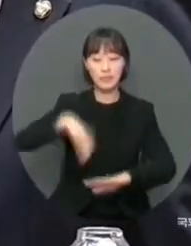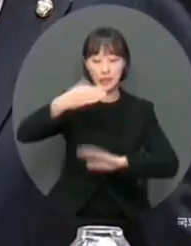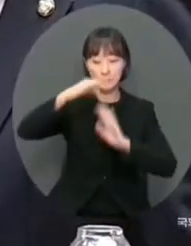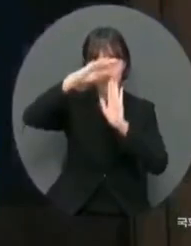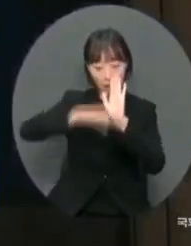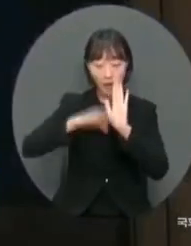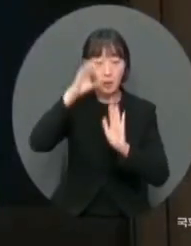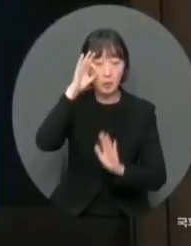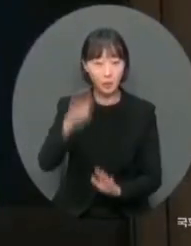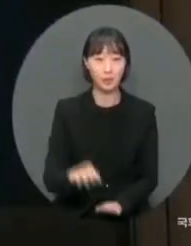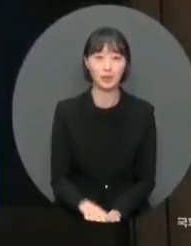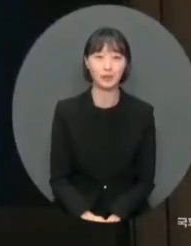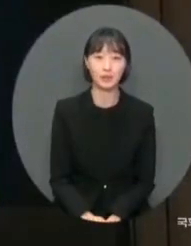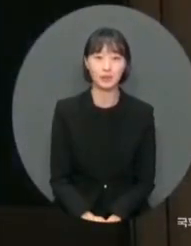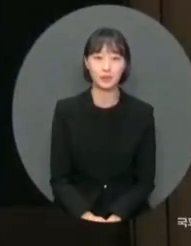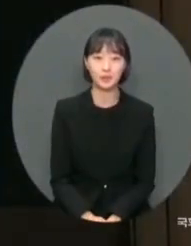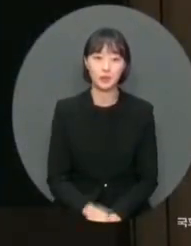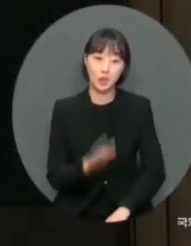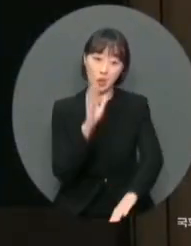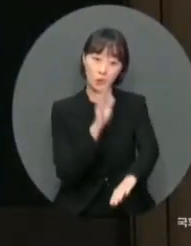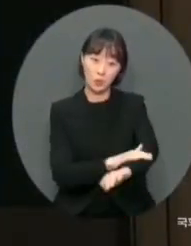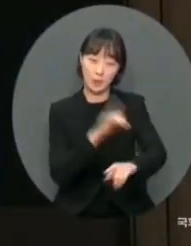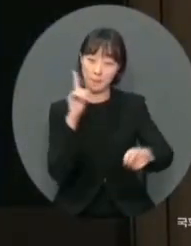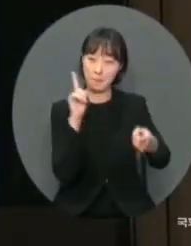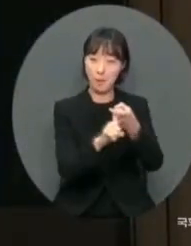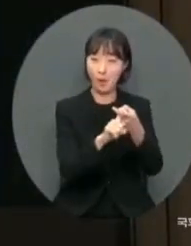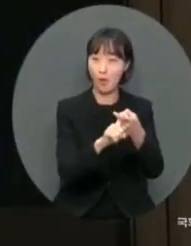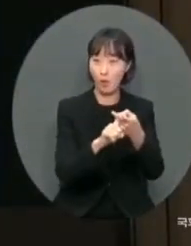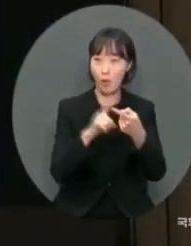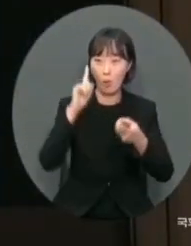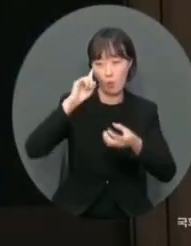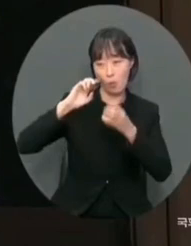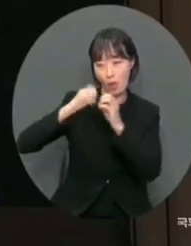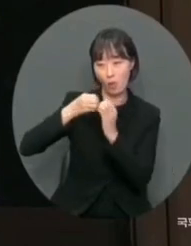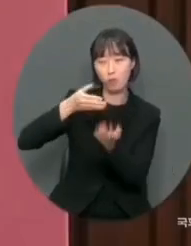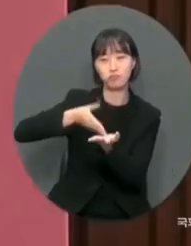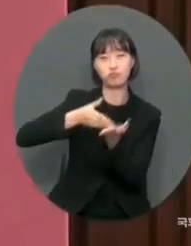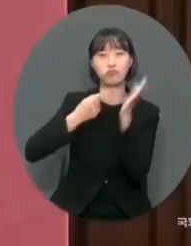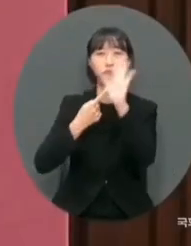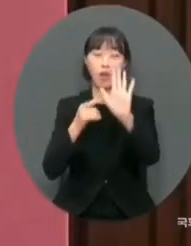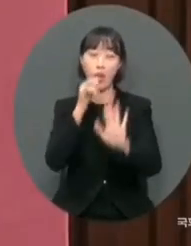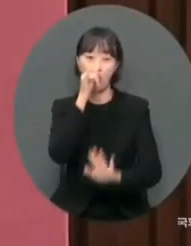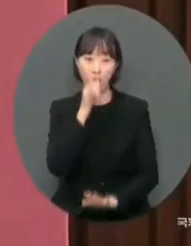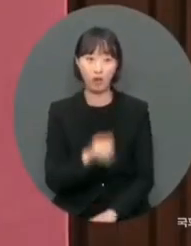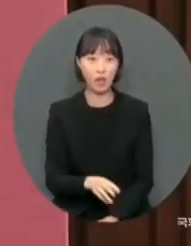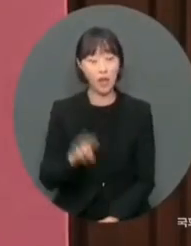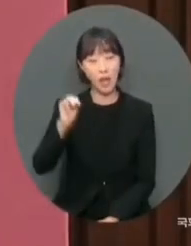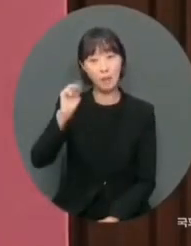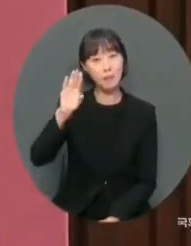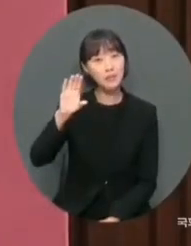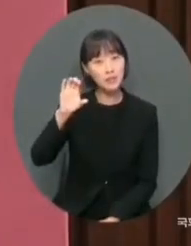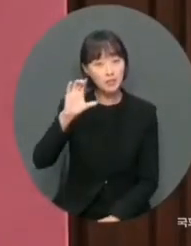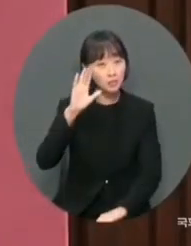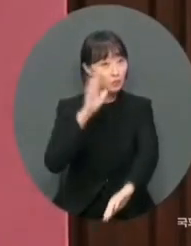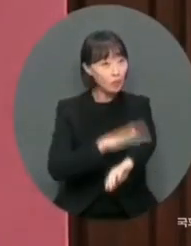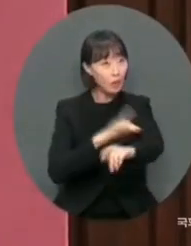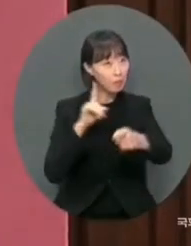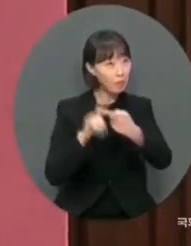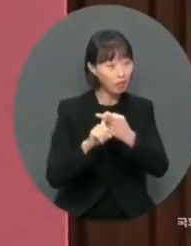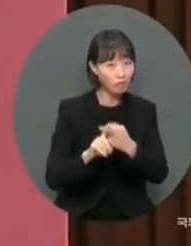인물 포진으로 왜곡 편파 보도 우려라고 되어 있습니다. MBC는 좌편향입니까?